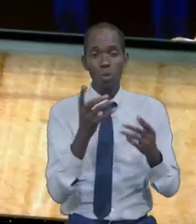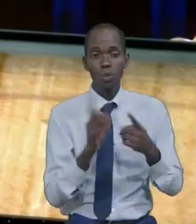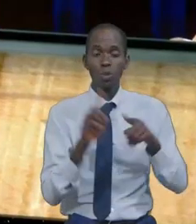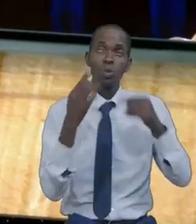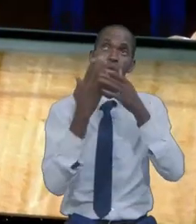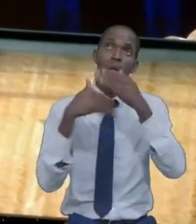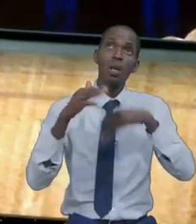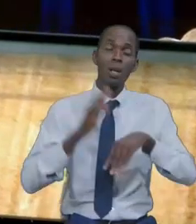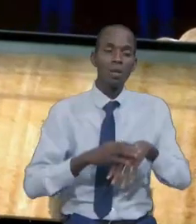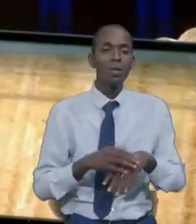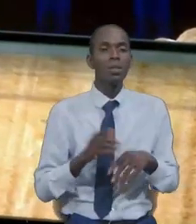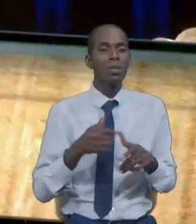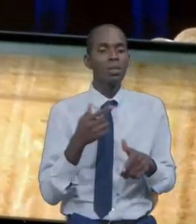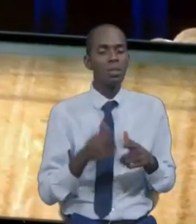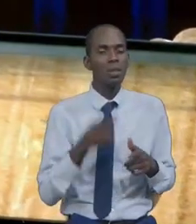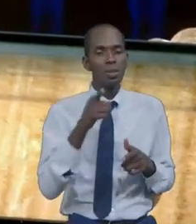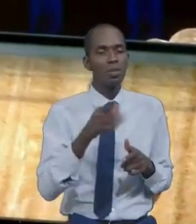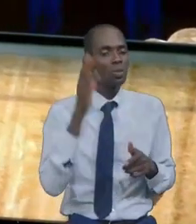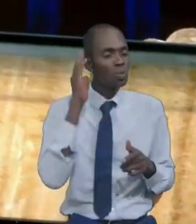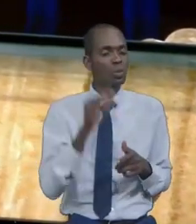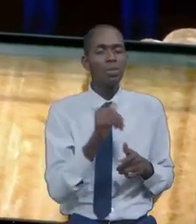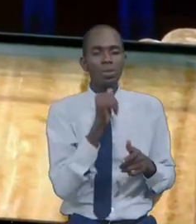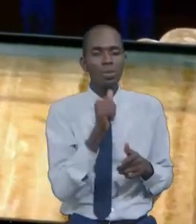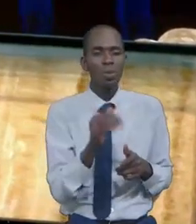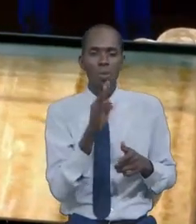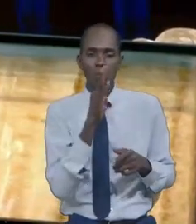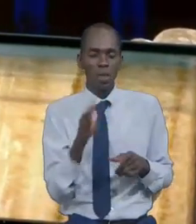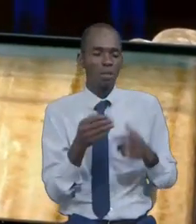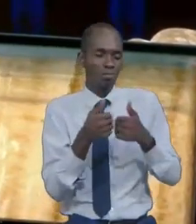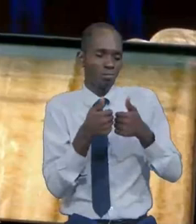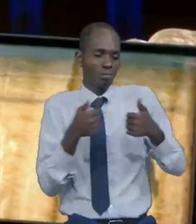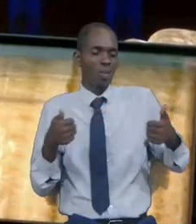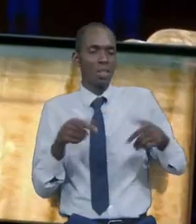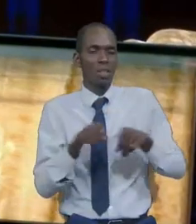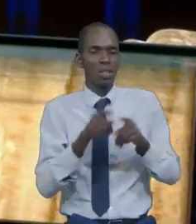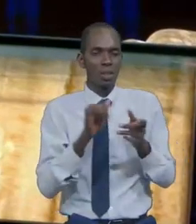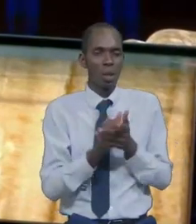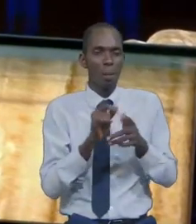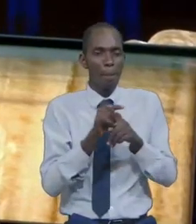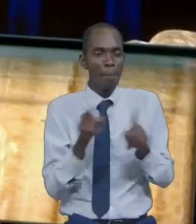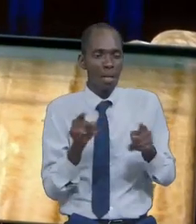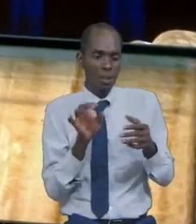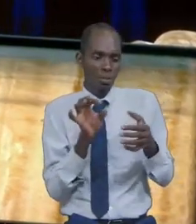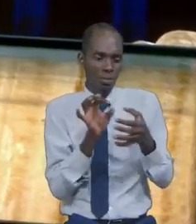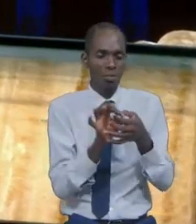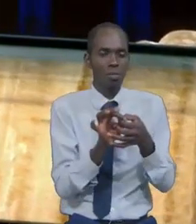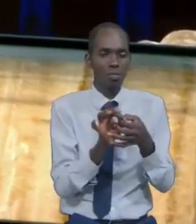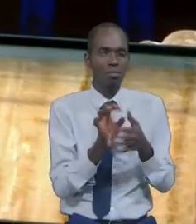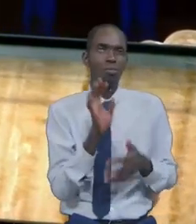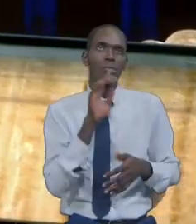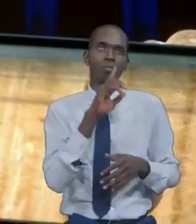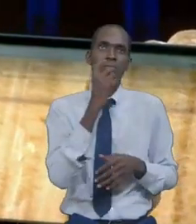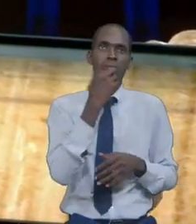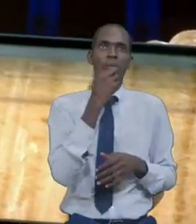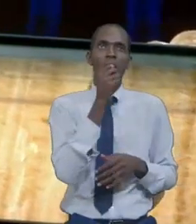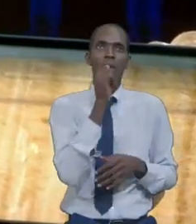Alors il n'est pas quelqu'un qui est si opiniâtre. Il n'est pas si isolé. Il se connaît. Est-ce que je fais la